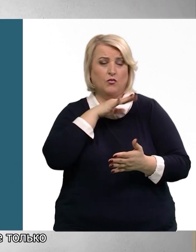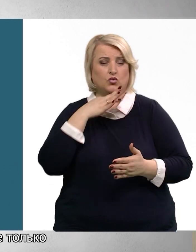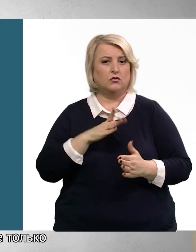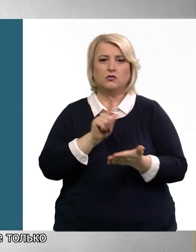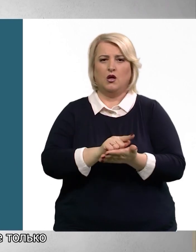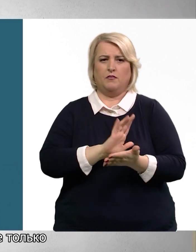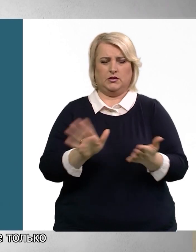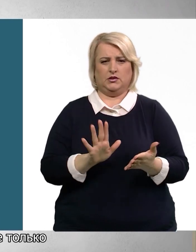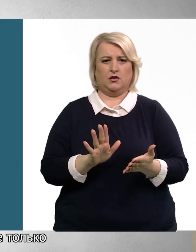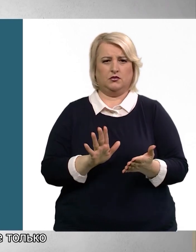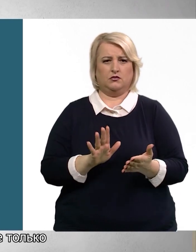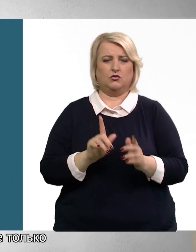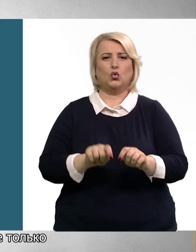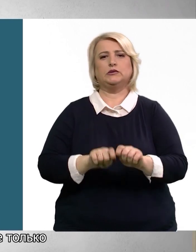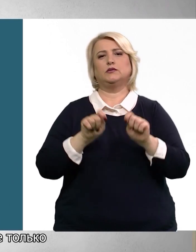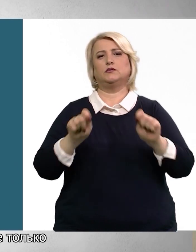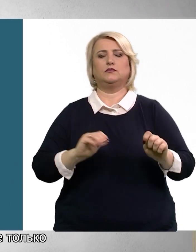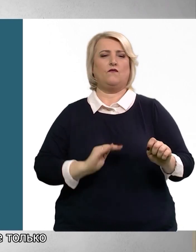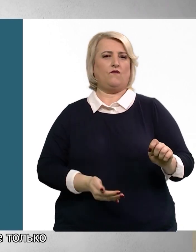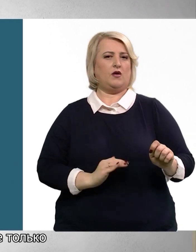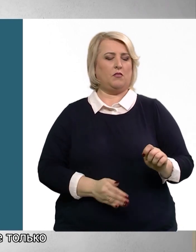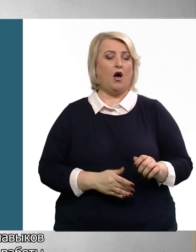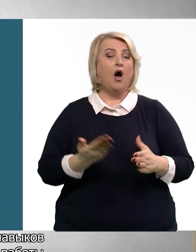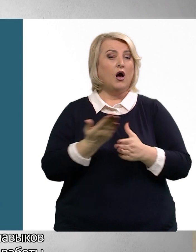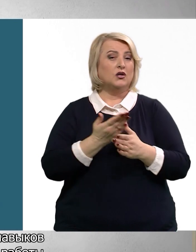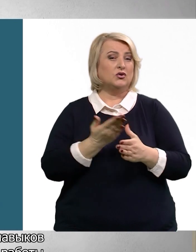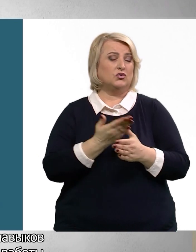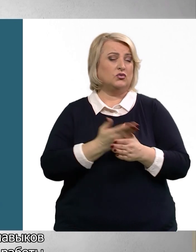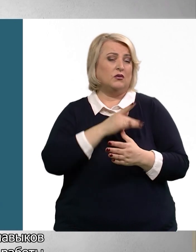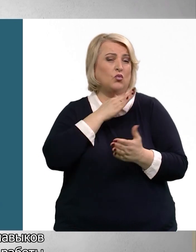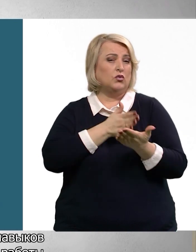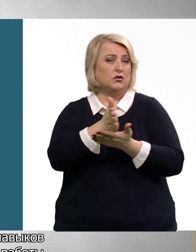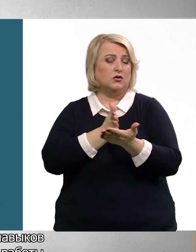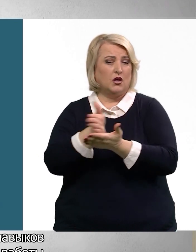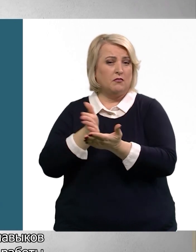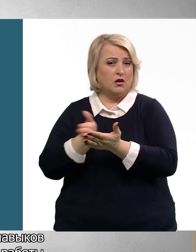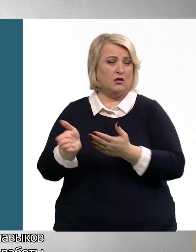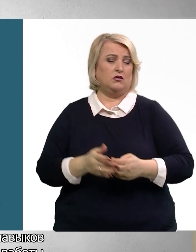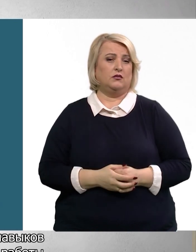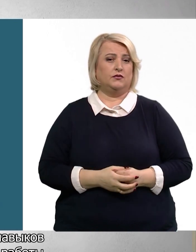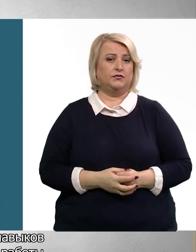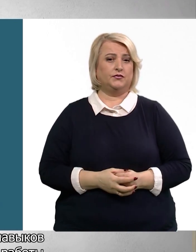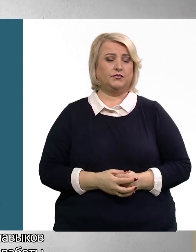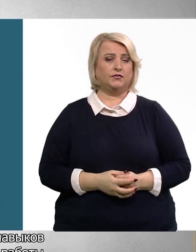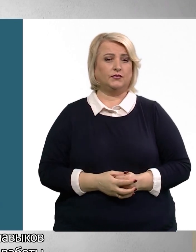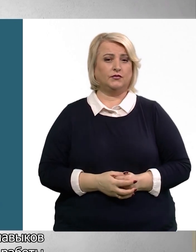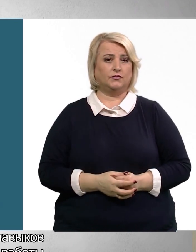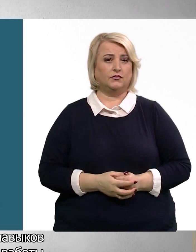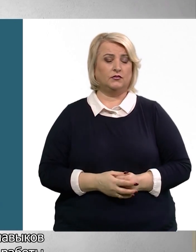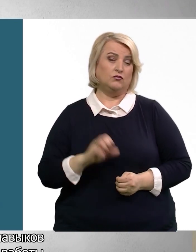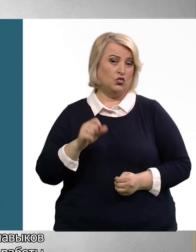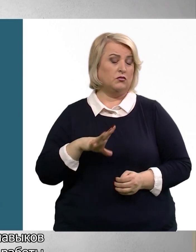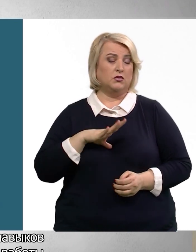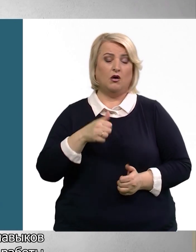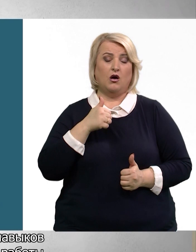multe chestii, nu neapărat doar să-și creeze firma, dar îi ajută la multe domenii să devină și intraprenorie